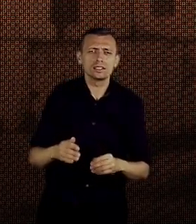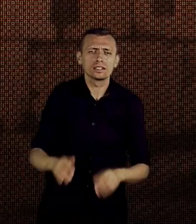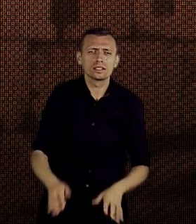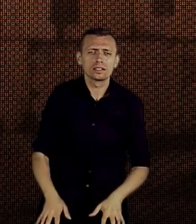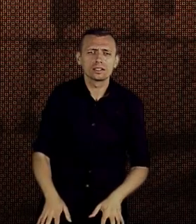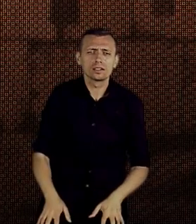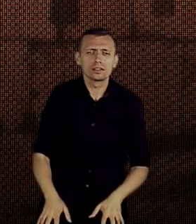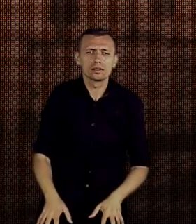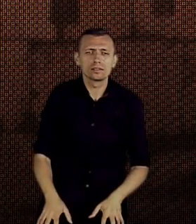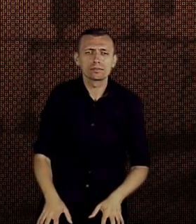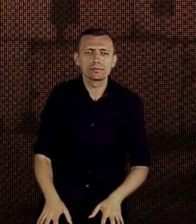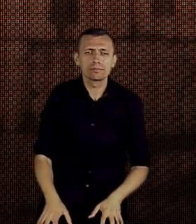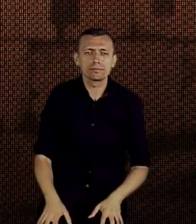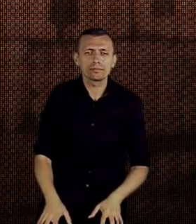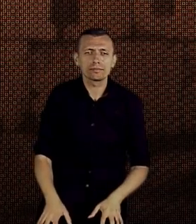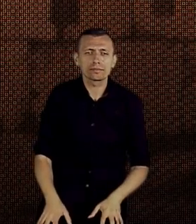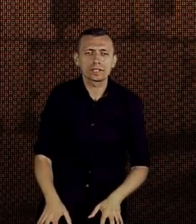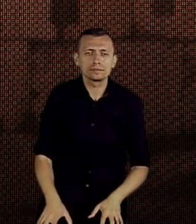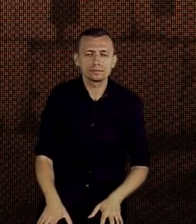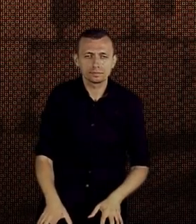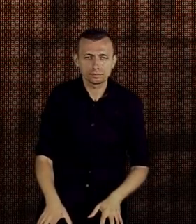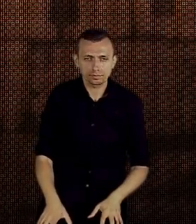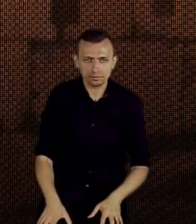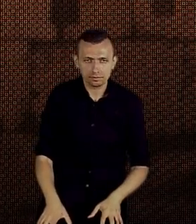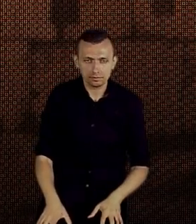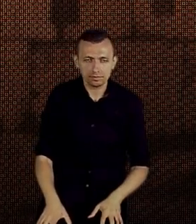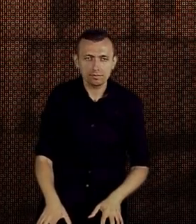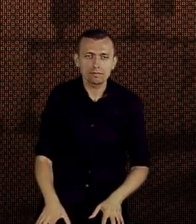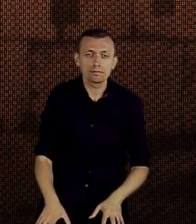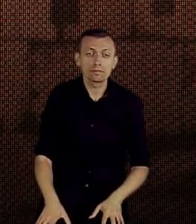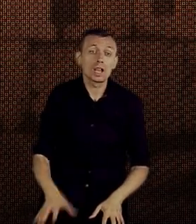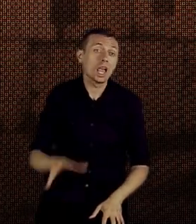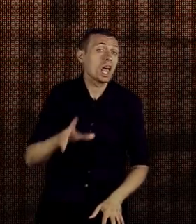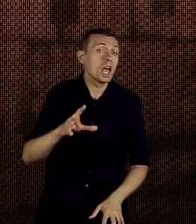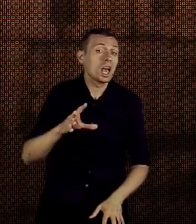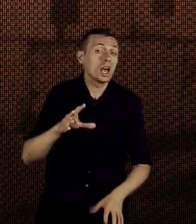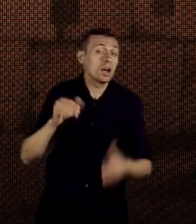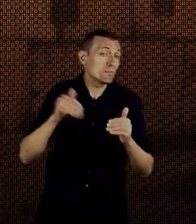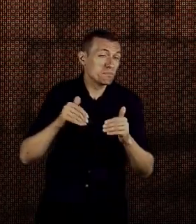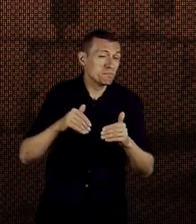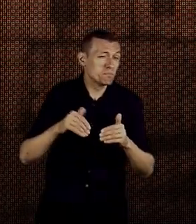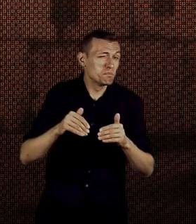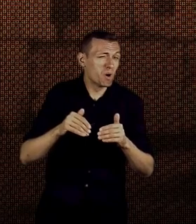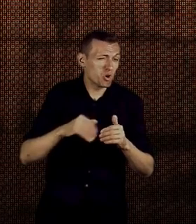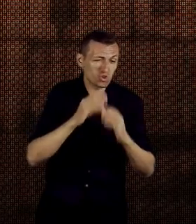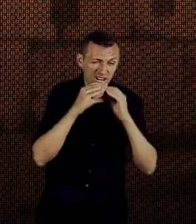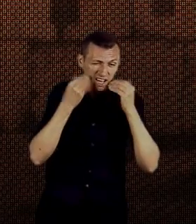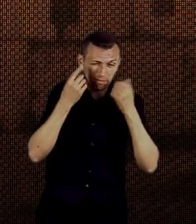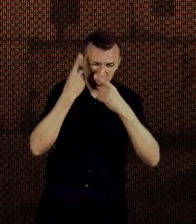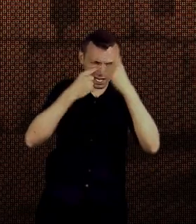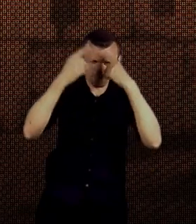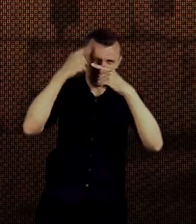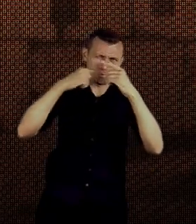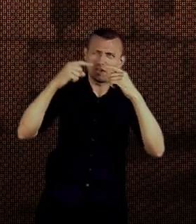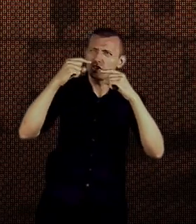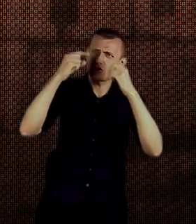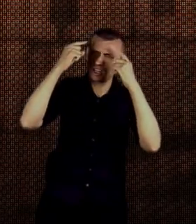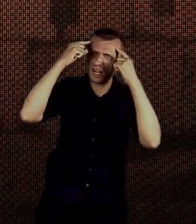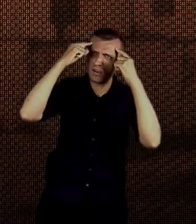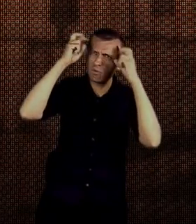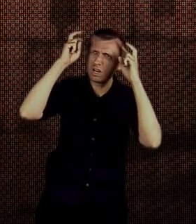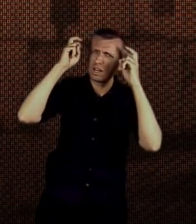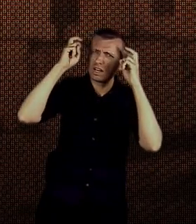w siebie taką myśl, taką ideę. Pozbawię życia mojego syna, a Bóg go na